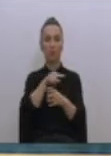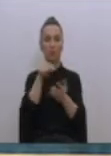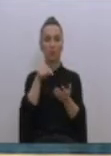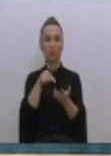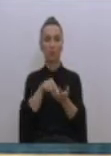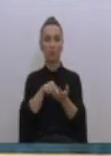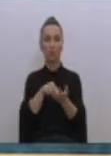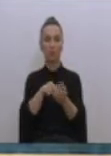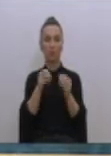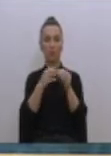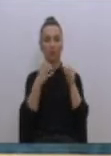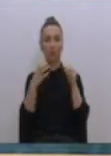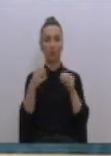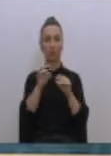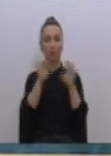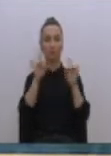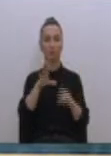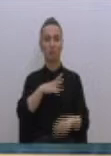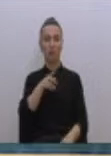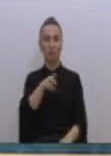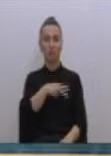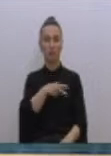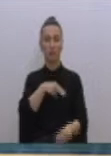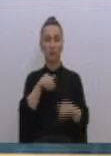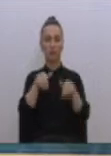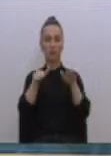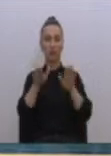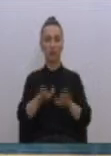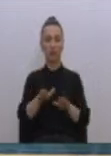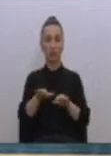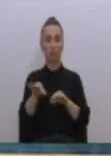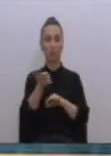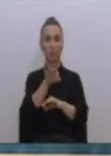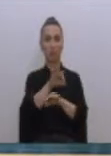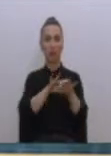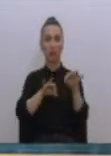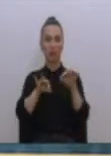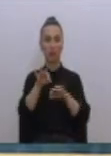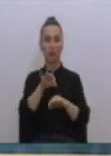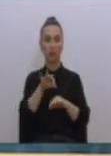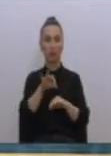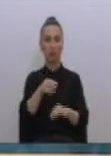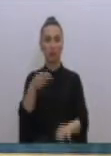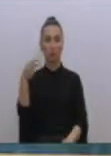recevam girčma carmu adgina, parlamentii stat genlevis proiecti,